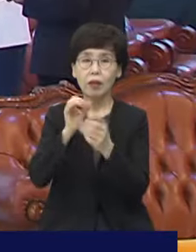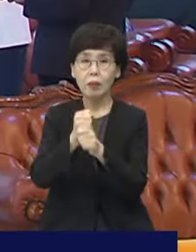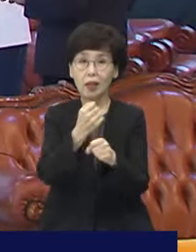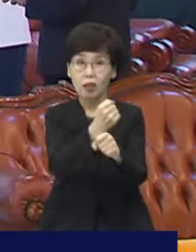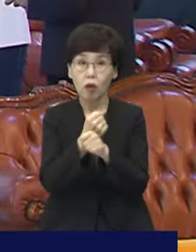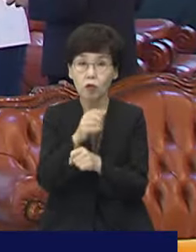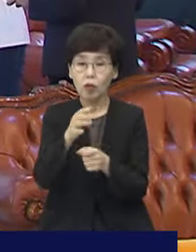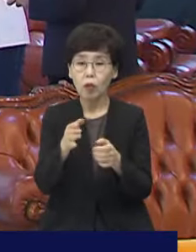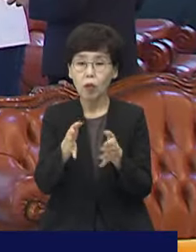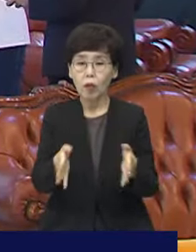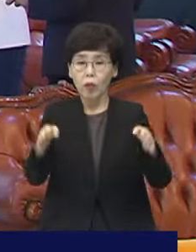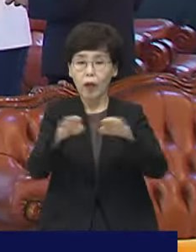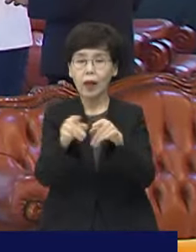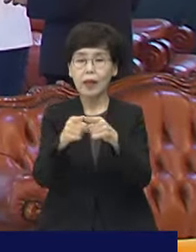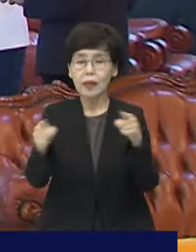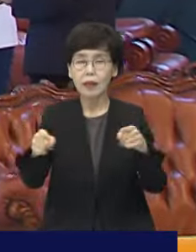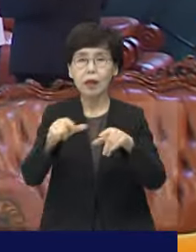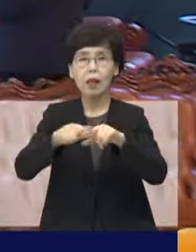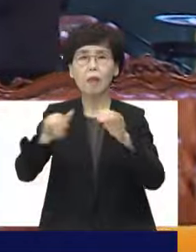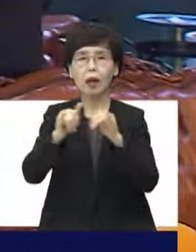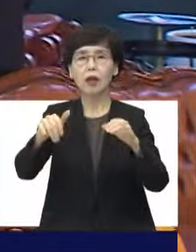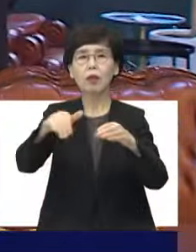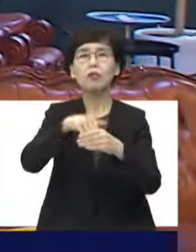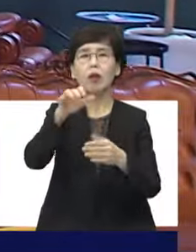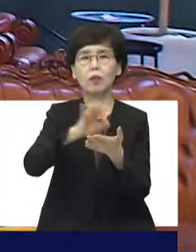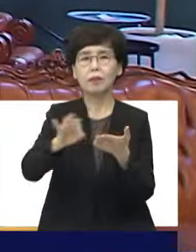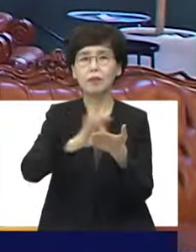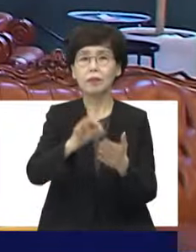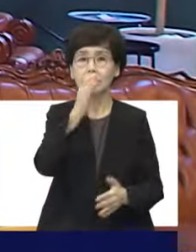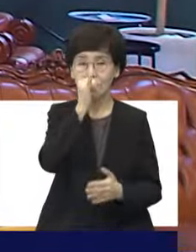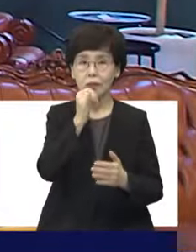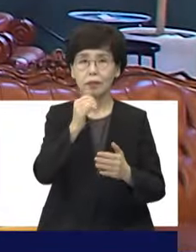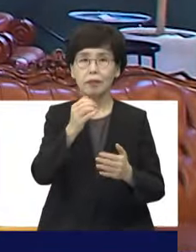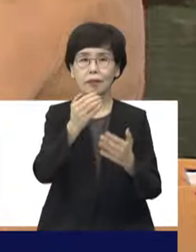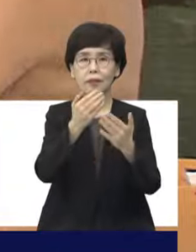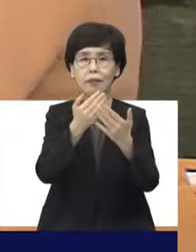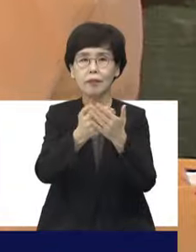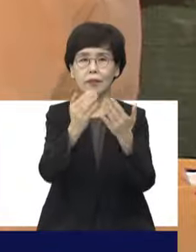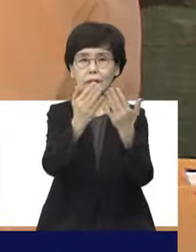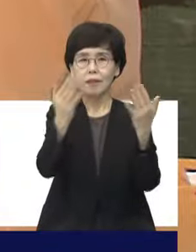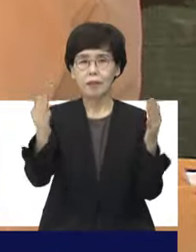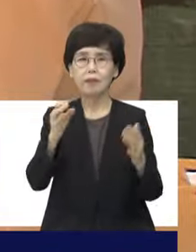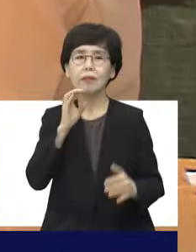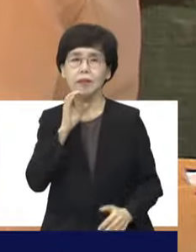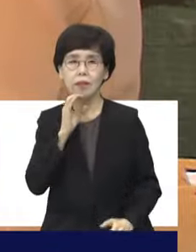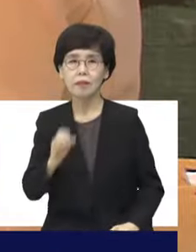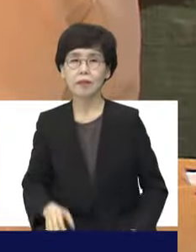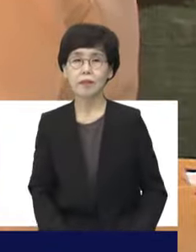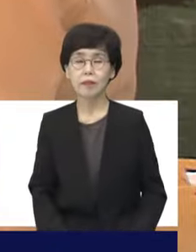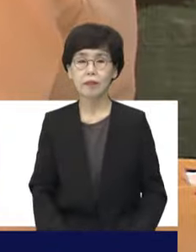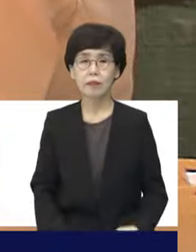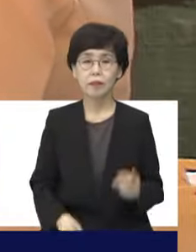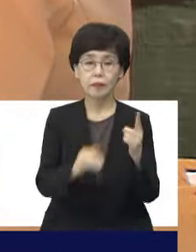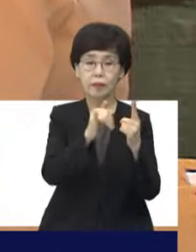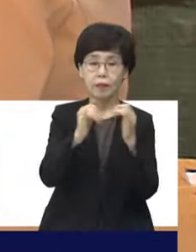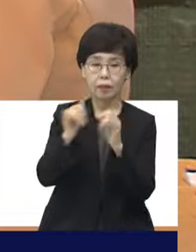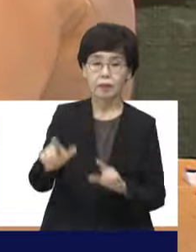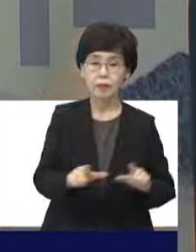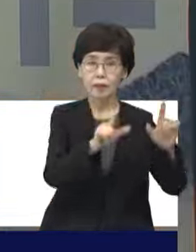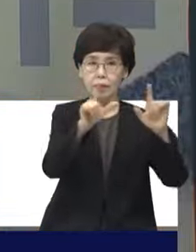1층은 일반인이 문화 공간으로 사용할 수 있는 갤러리 카페로 운영하고 있습니다. 한 사람의